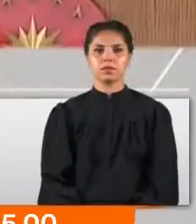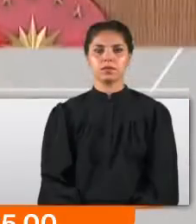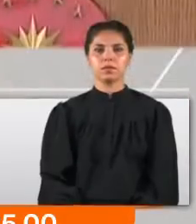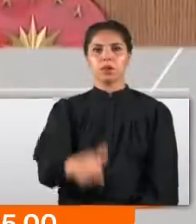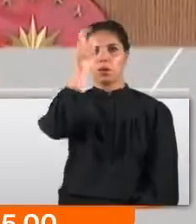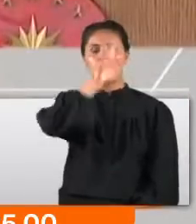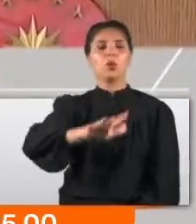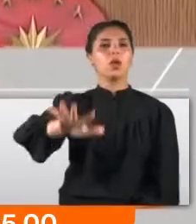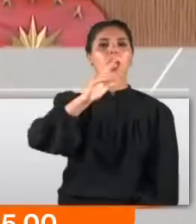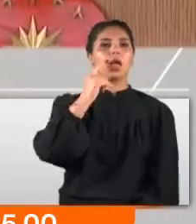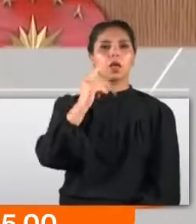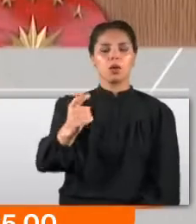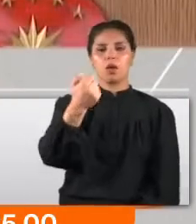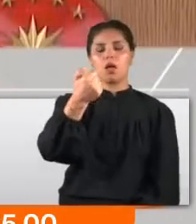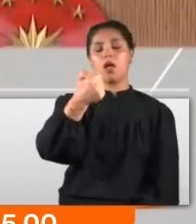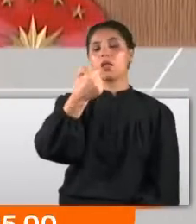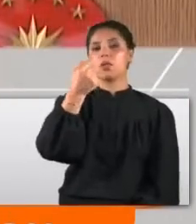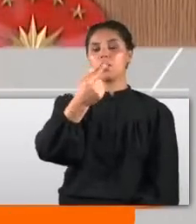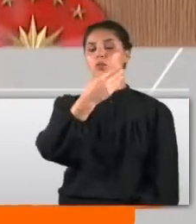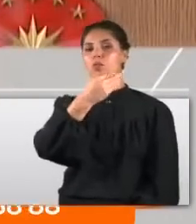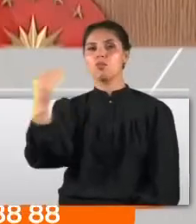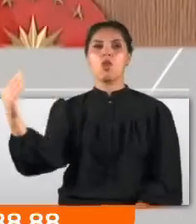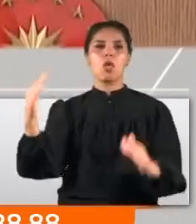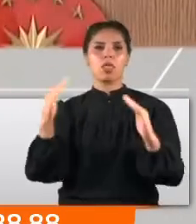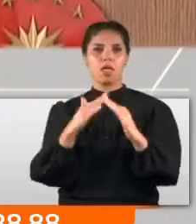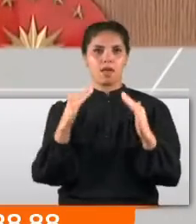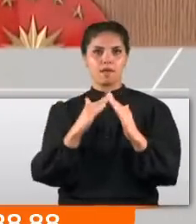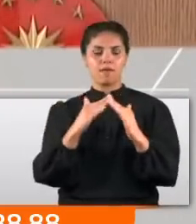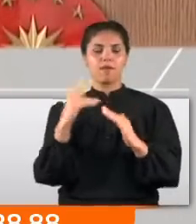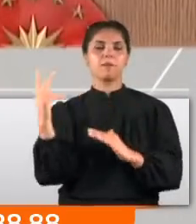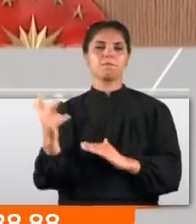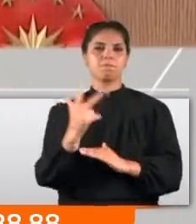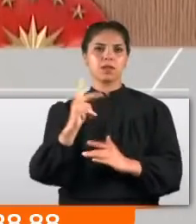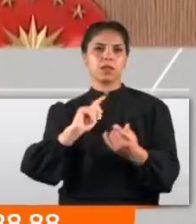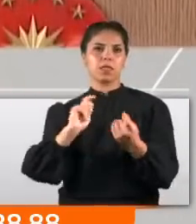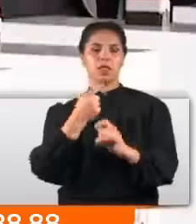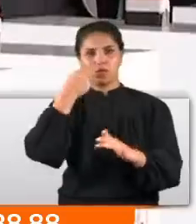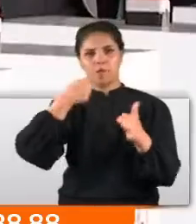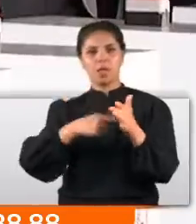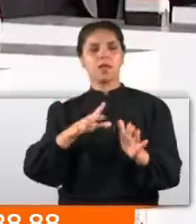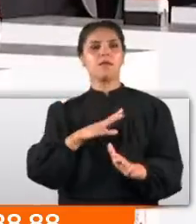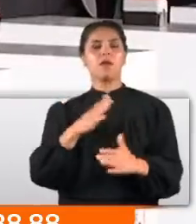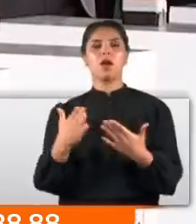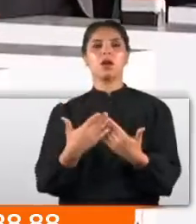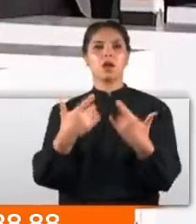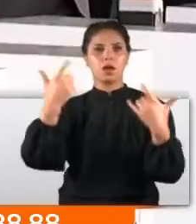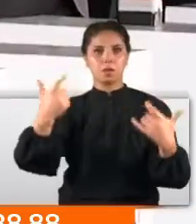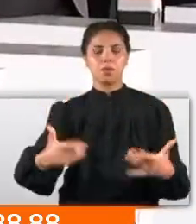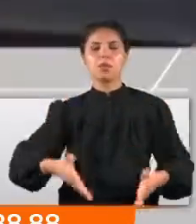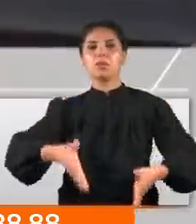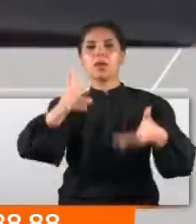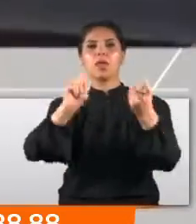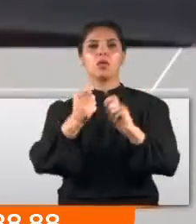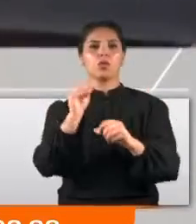Türkiye genelinde 6,5 milyon konutu süratle dönüştürmeyi hedefliyoruz. Kahramanmaraş'ta kentsel